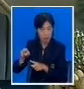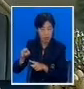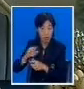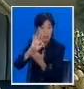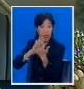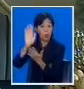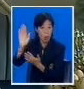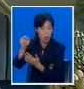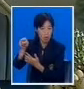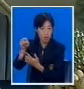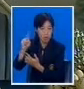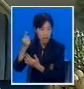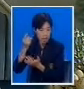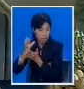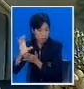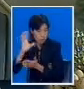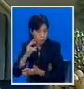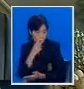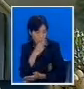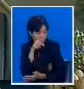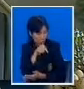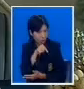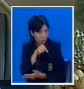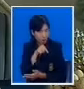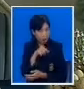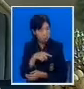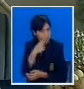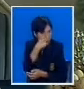ยนะครับสิ่งแรกที่เขาดูคือประสบการณ์ของคนที่เคยมาอยู่ก่อน